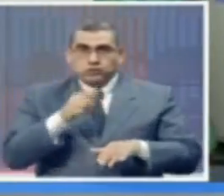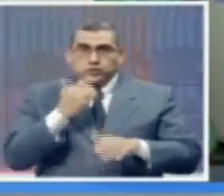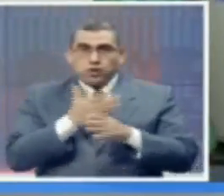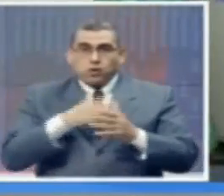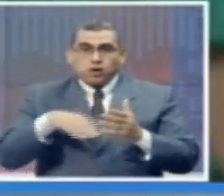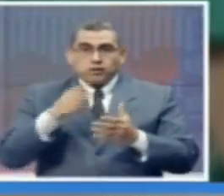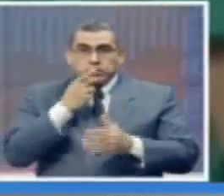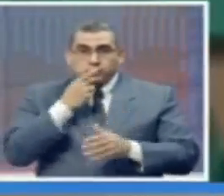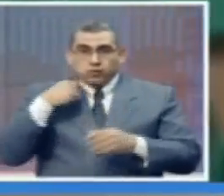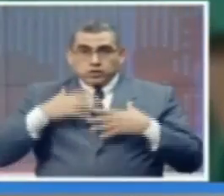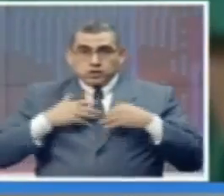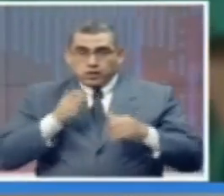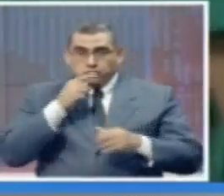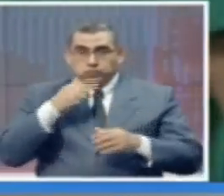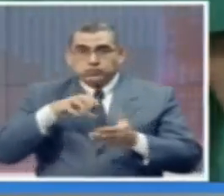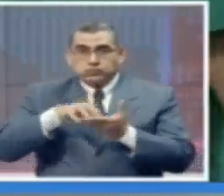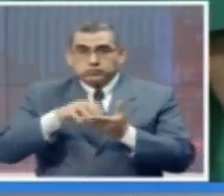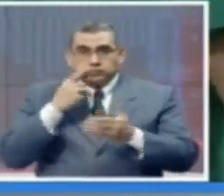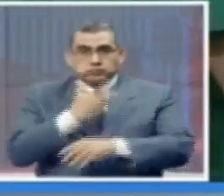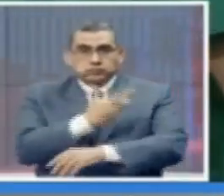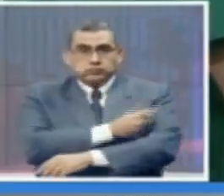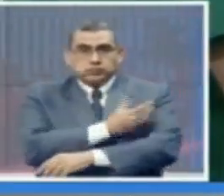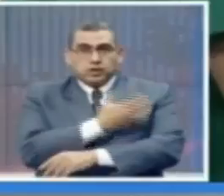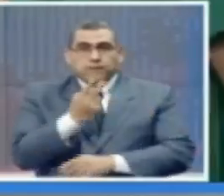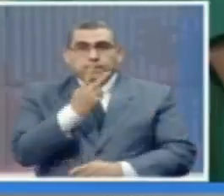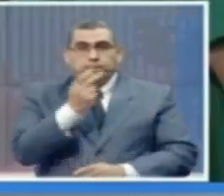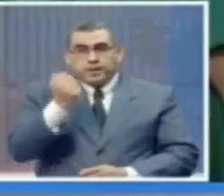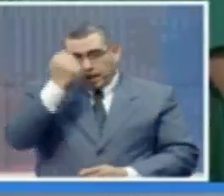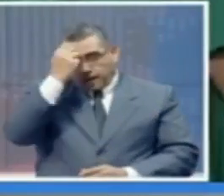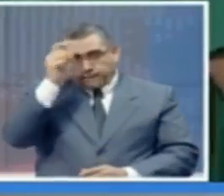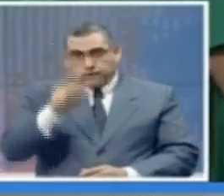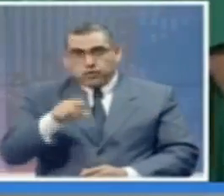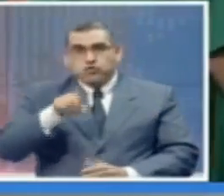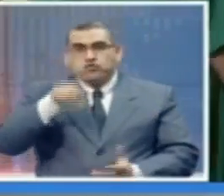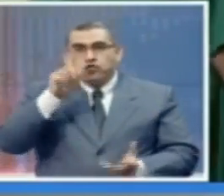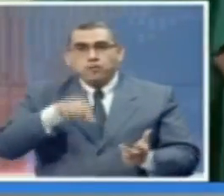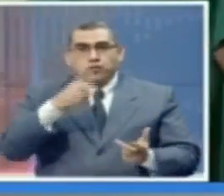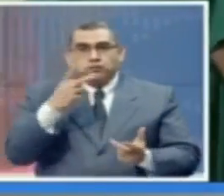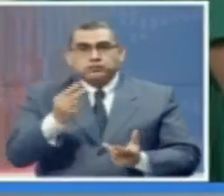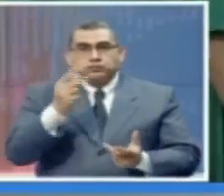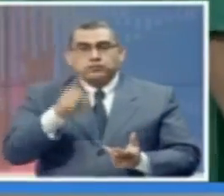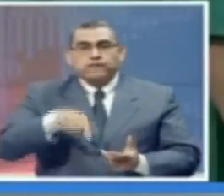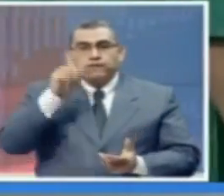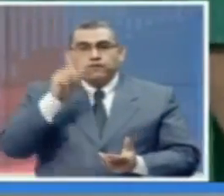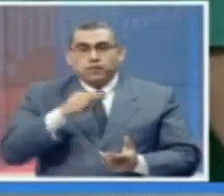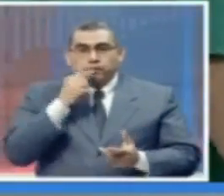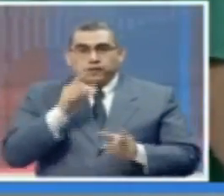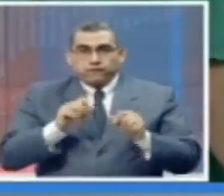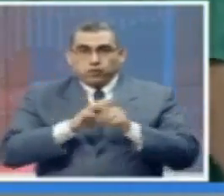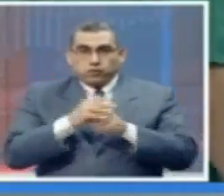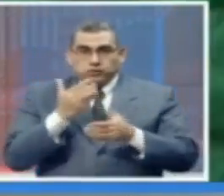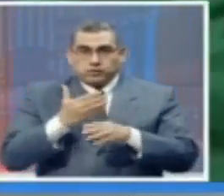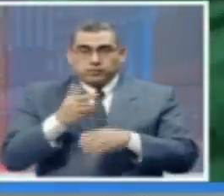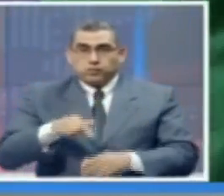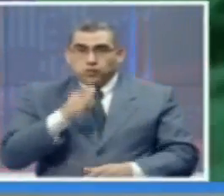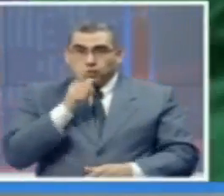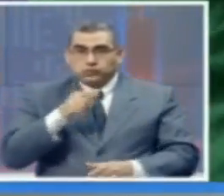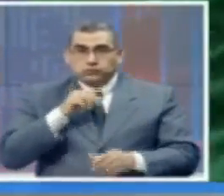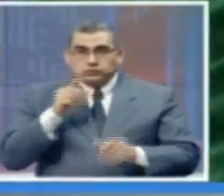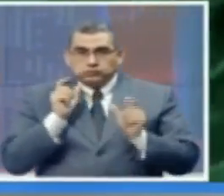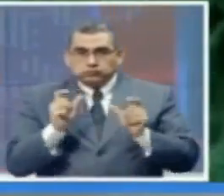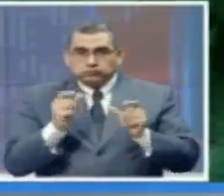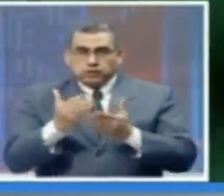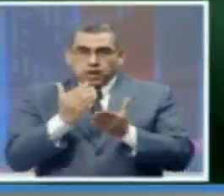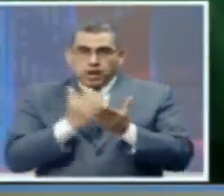البريطاني أن بلاده تجري تطعيم 200 ألف شخص يوميا بلقاح الوقاية من فيروس كورونا، وسط